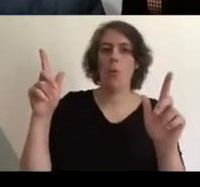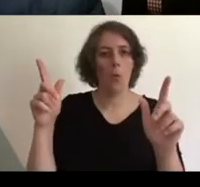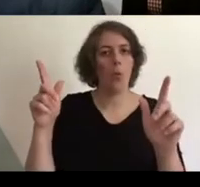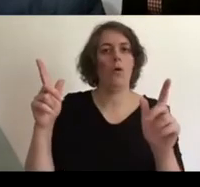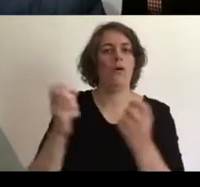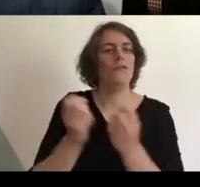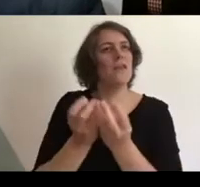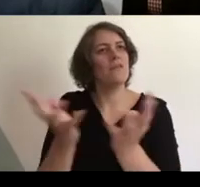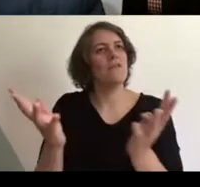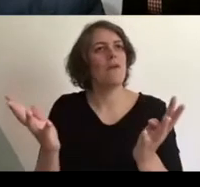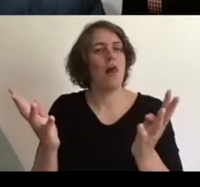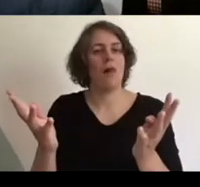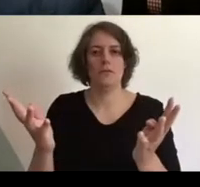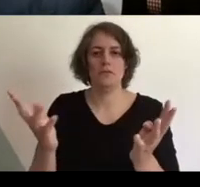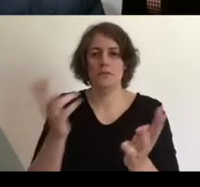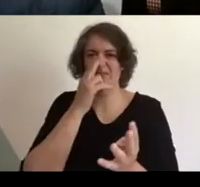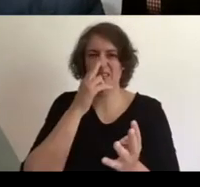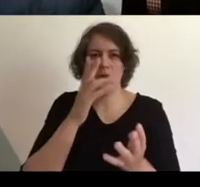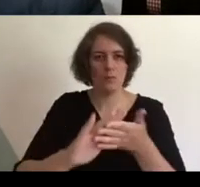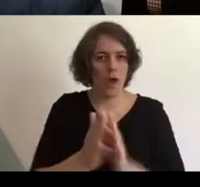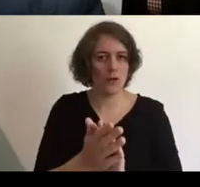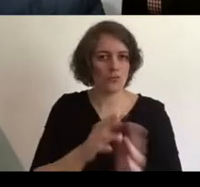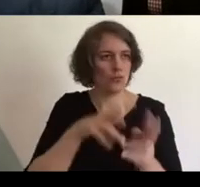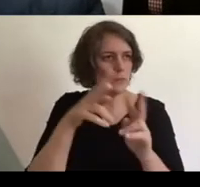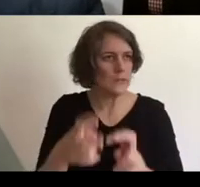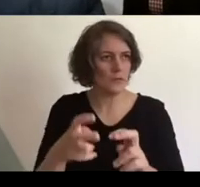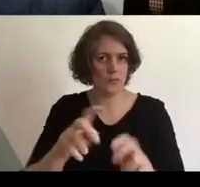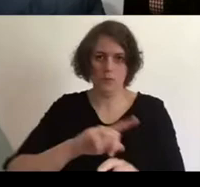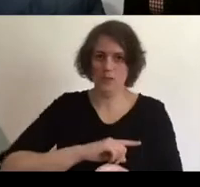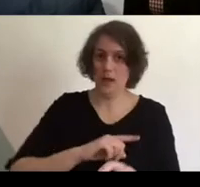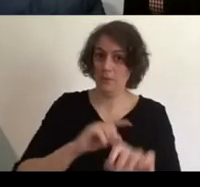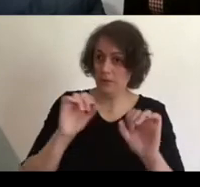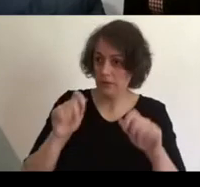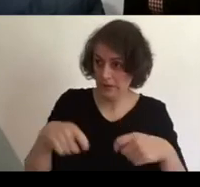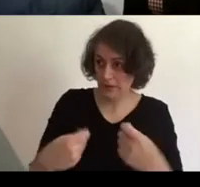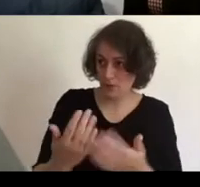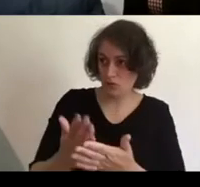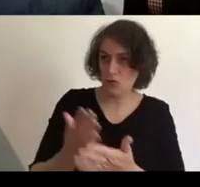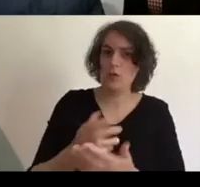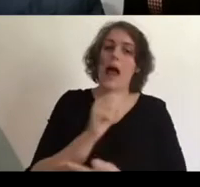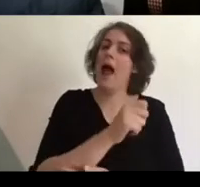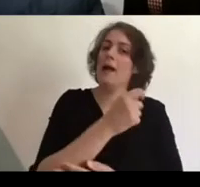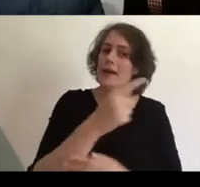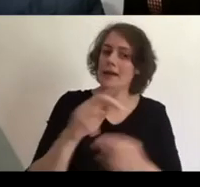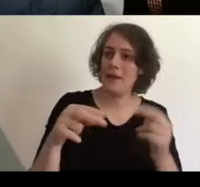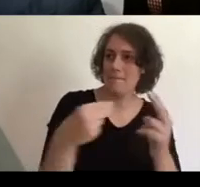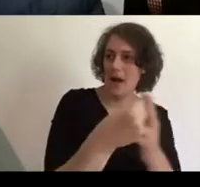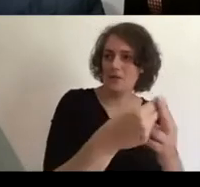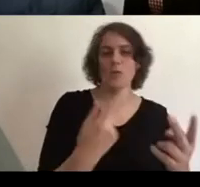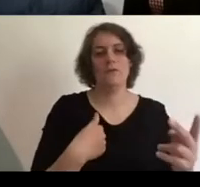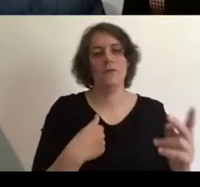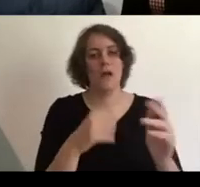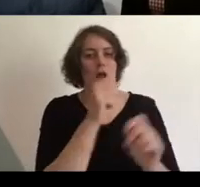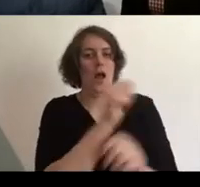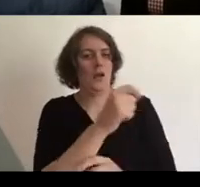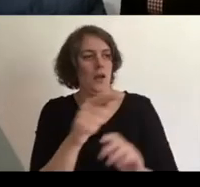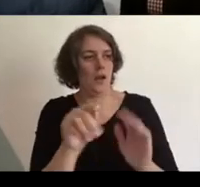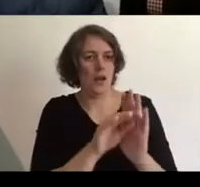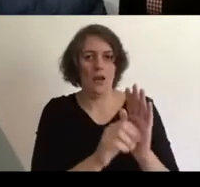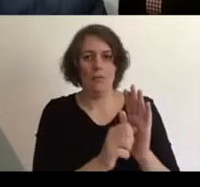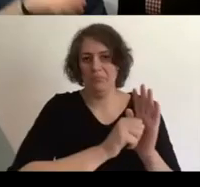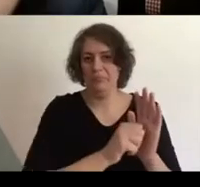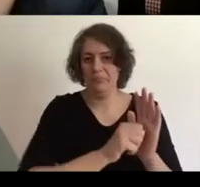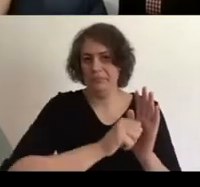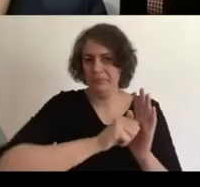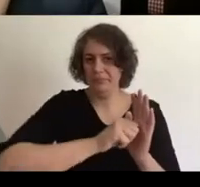Wie leben wir Vielfalt? Leben wir sie so, dass es AGG-konform ist? Und ist es tatsächlich in der Realität